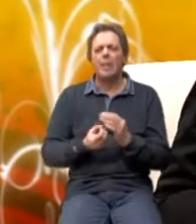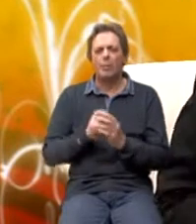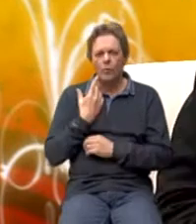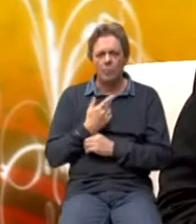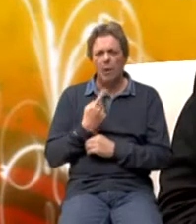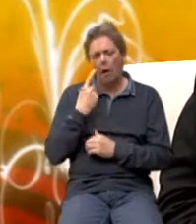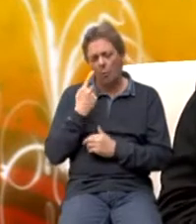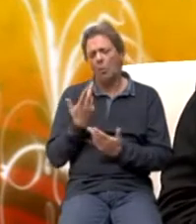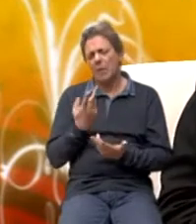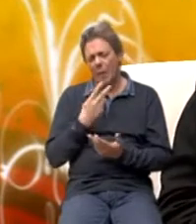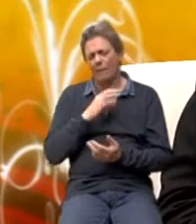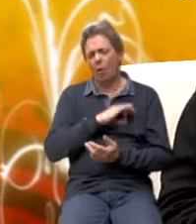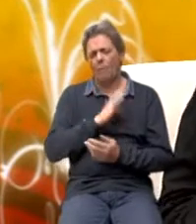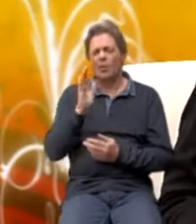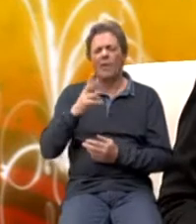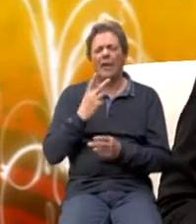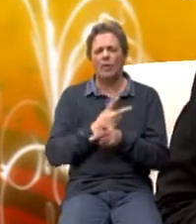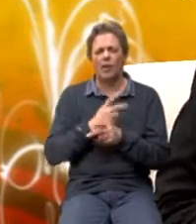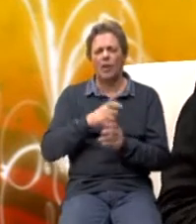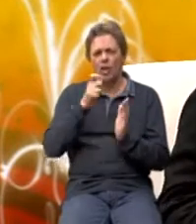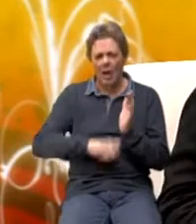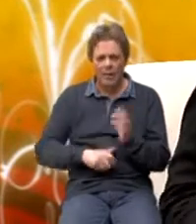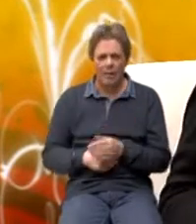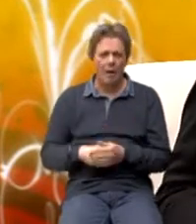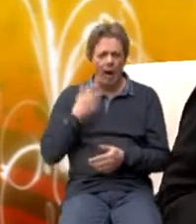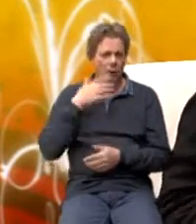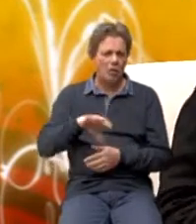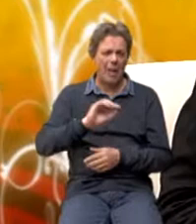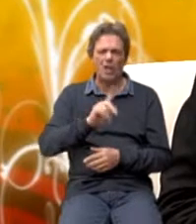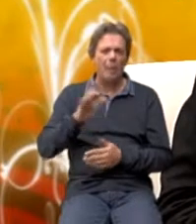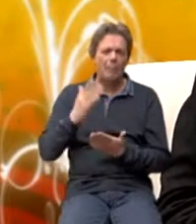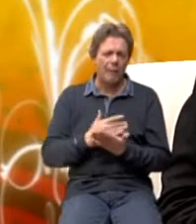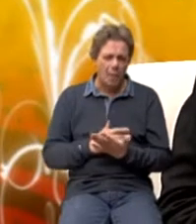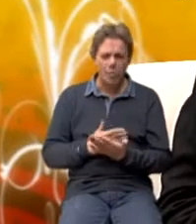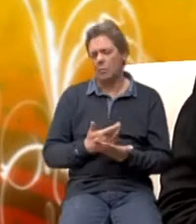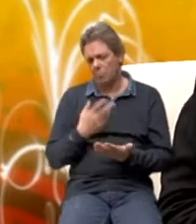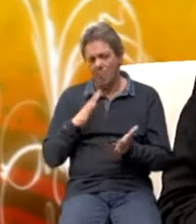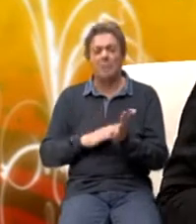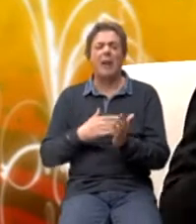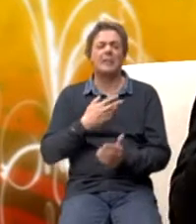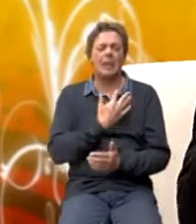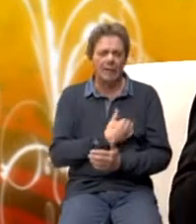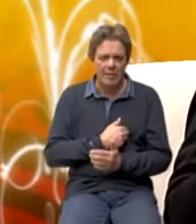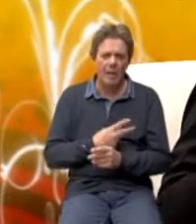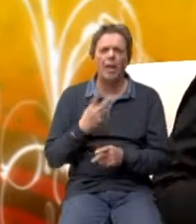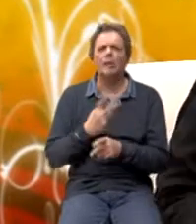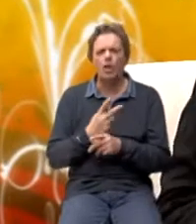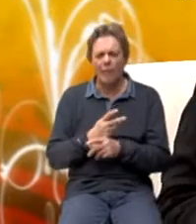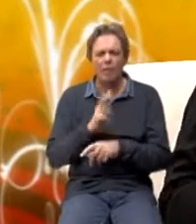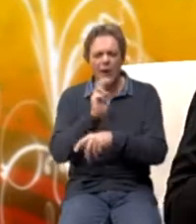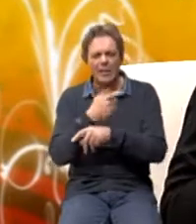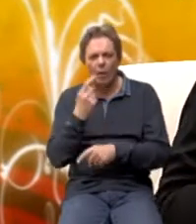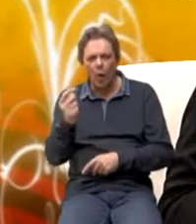koji se naravno obaveza svake države članice, ako nađe nepravilnost, recimo ako se nađe iz Hrvatske nekakva nepravilnost, onda država članica koja je to